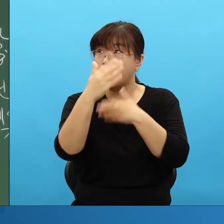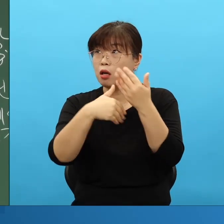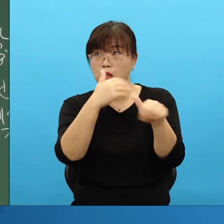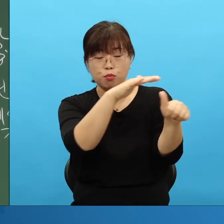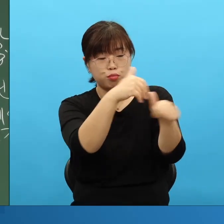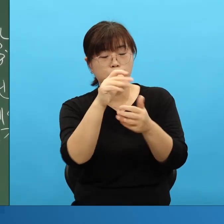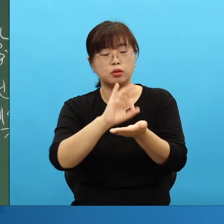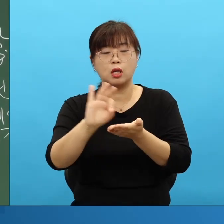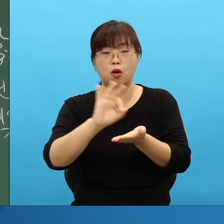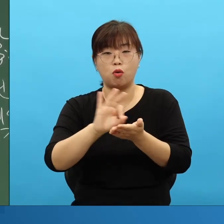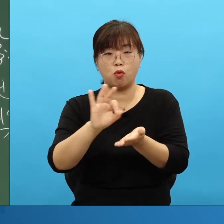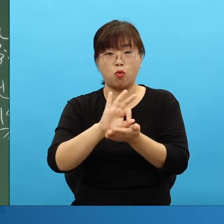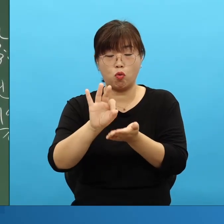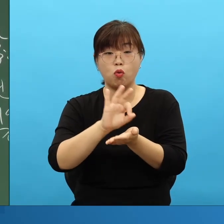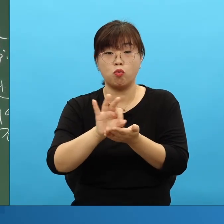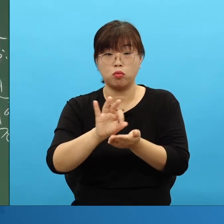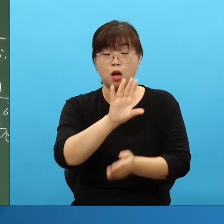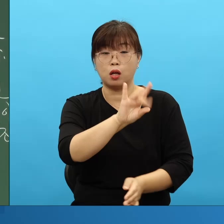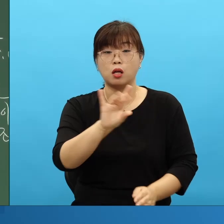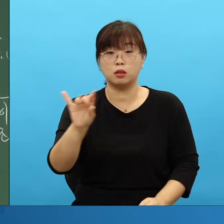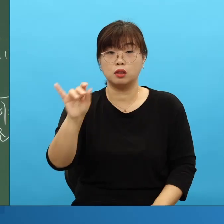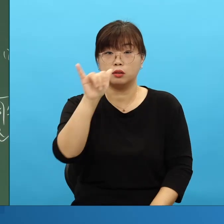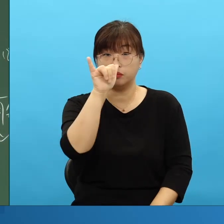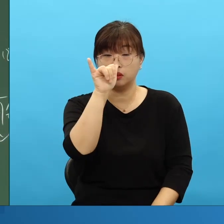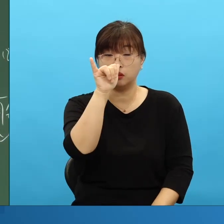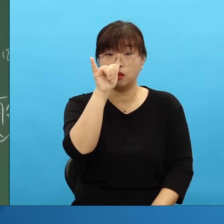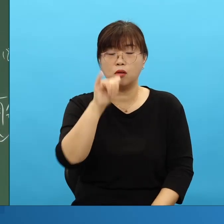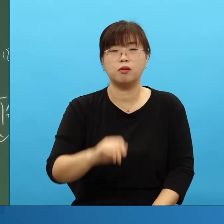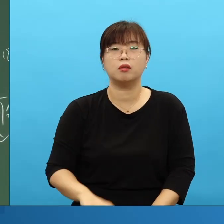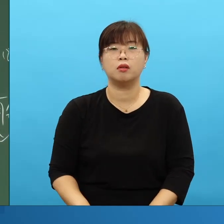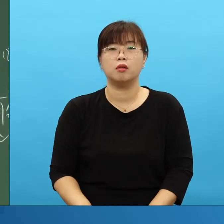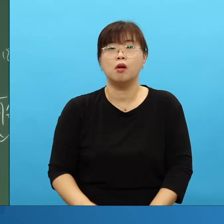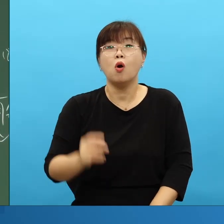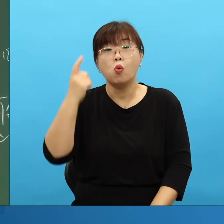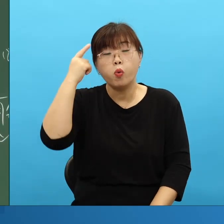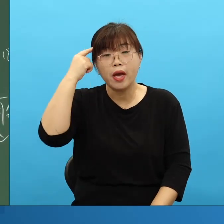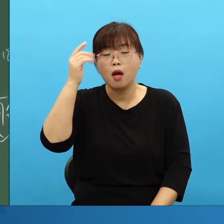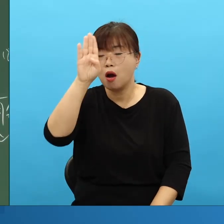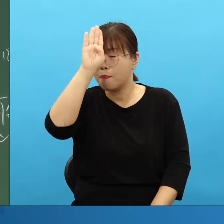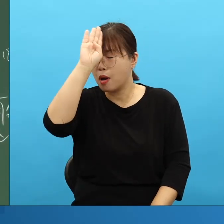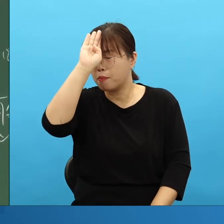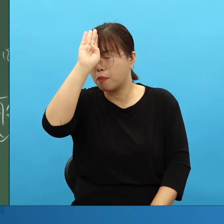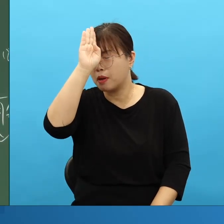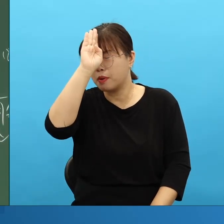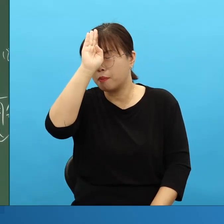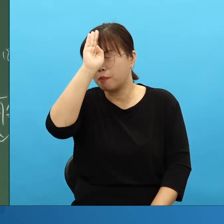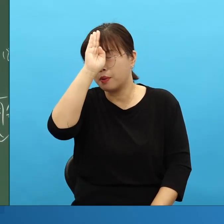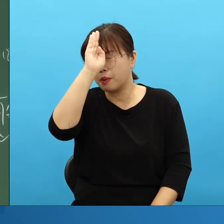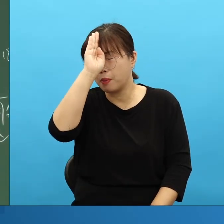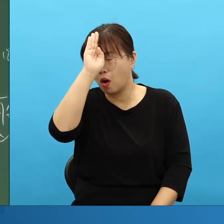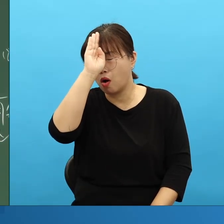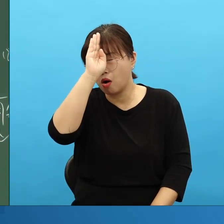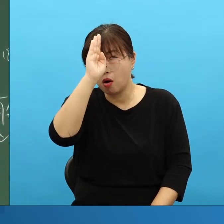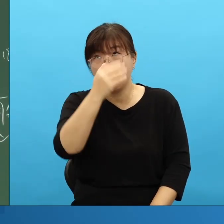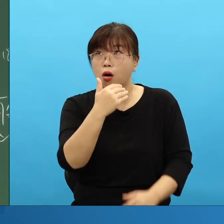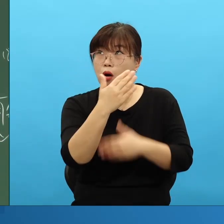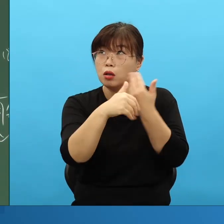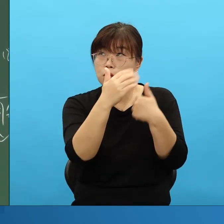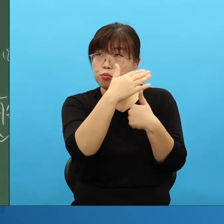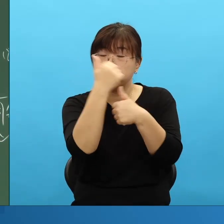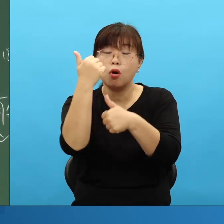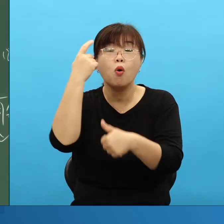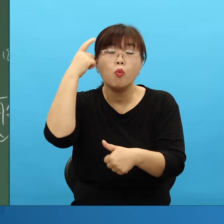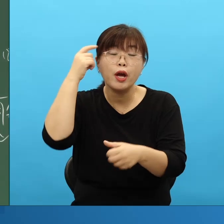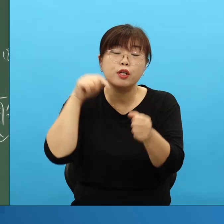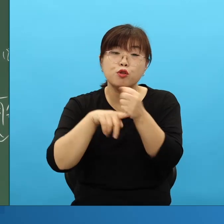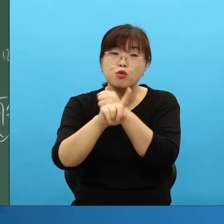다 하나님이 여러분에게 다른 사람을 살리는 증인으로 쓰시기 위해서 부른 거예요. All of these things are means